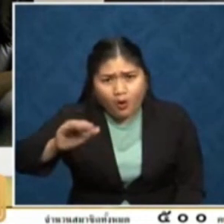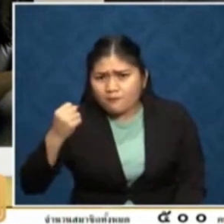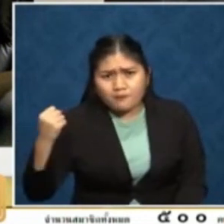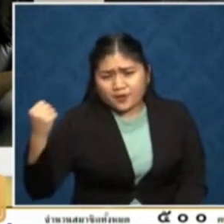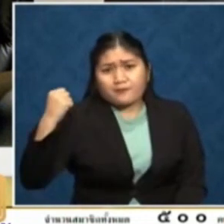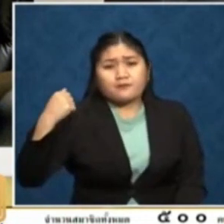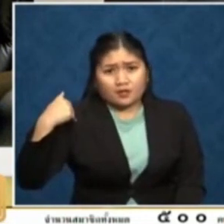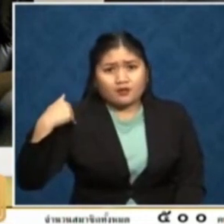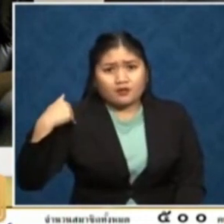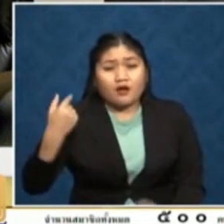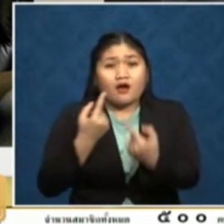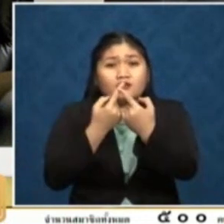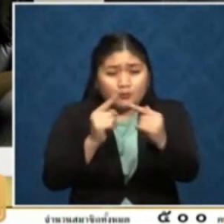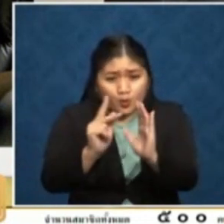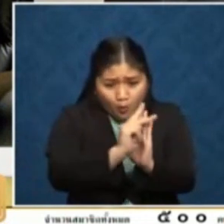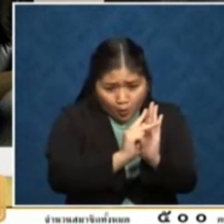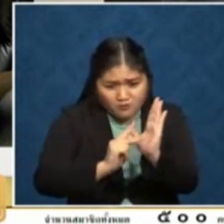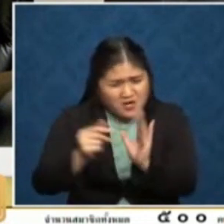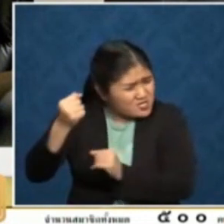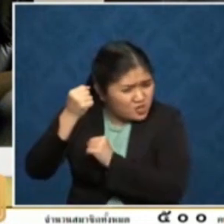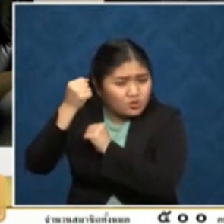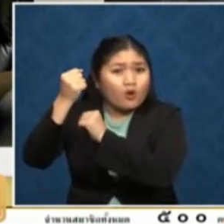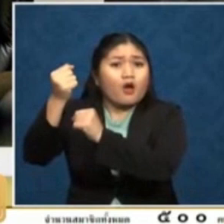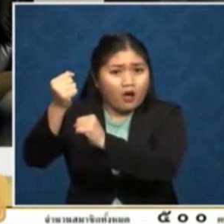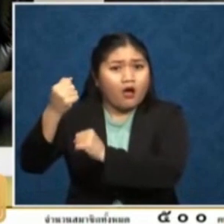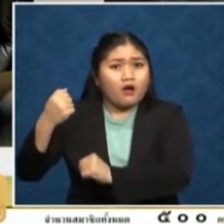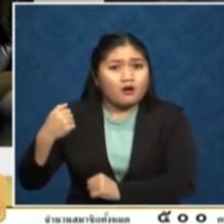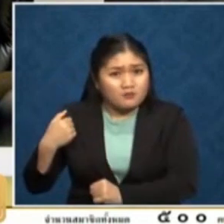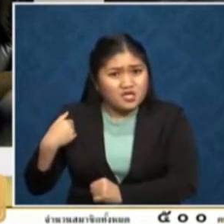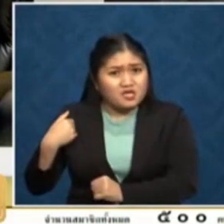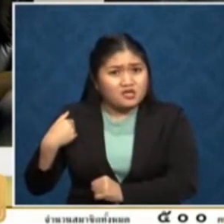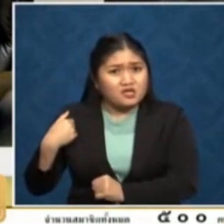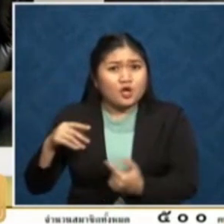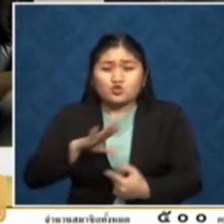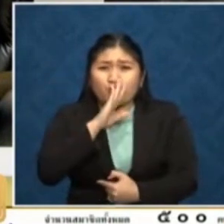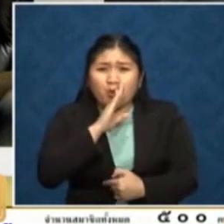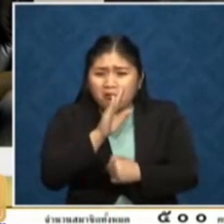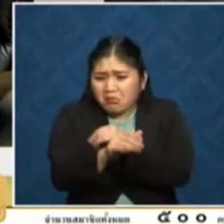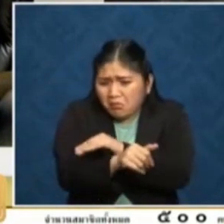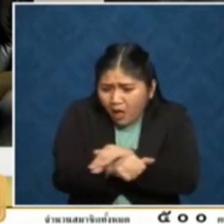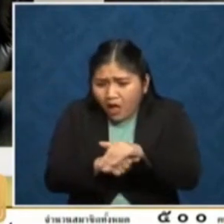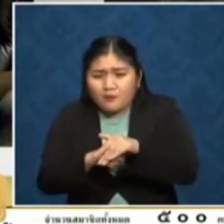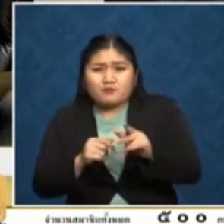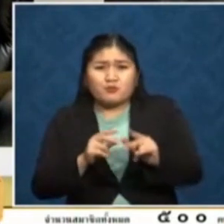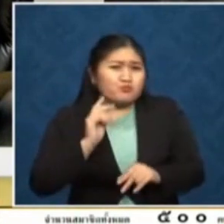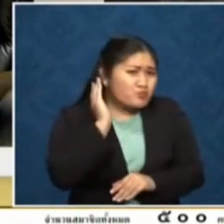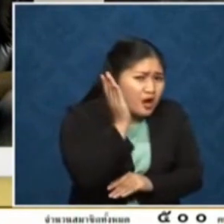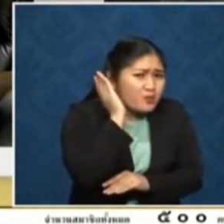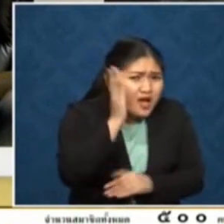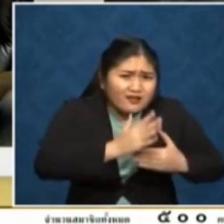ปากีสถานหรืออินเดียนะครับซึ่งเป็นประเทศที่มีความเคร่งครัดในศาสนามากๆ